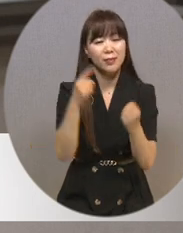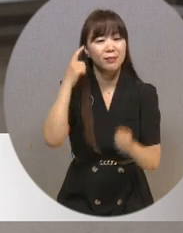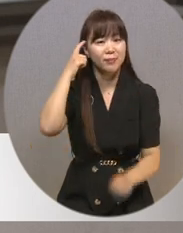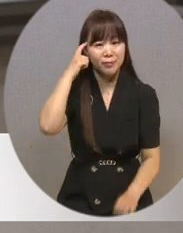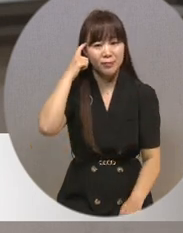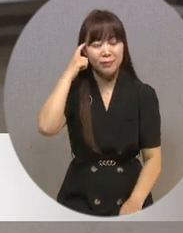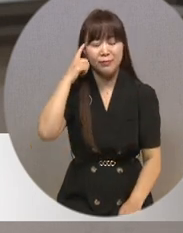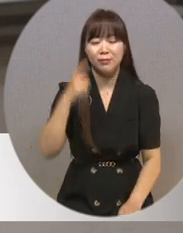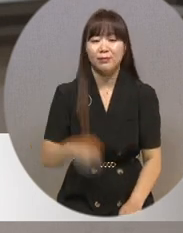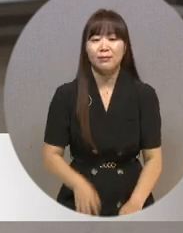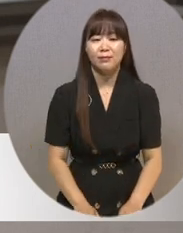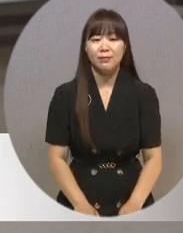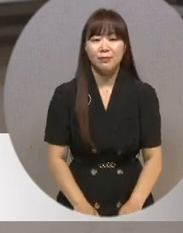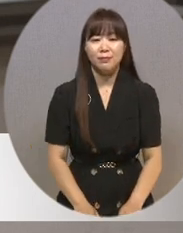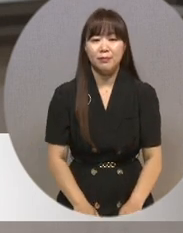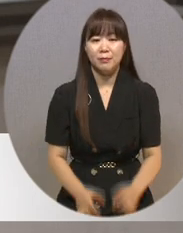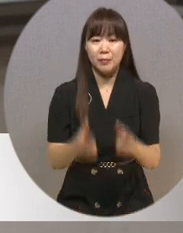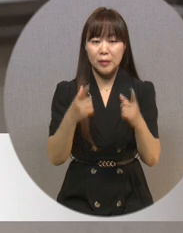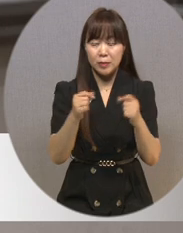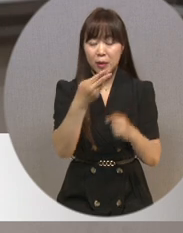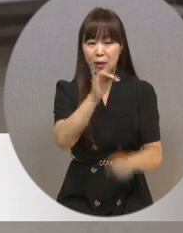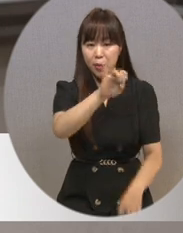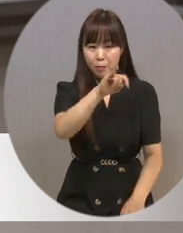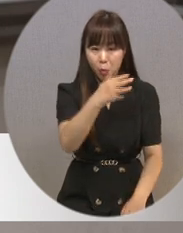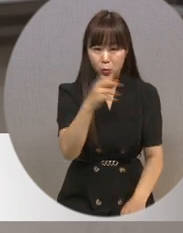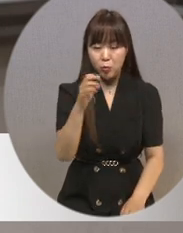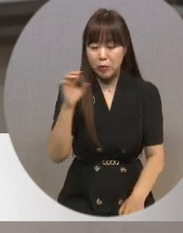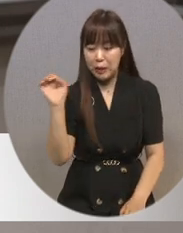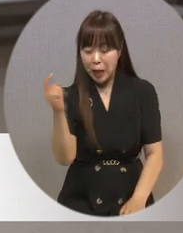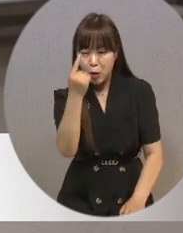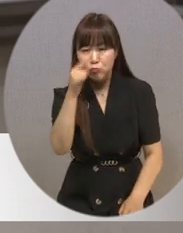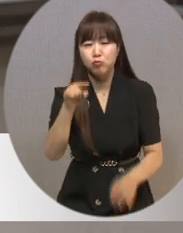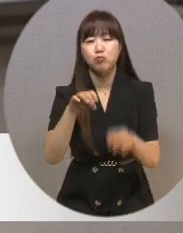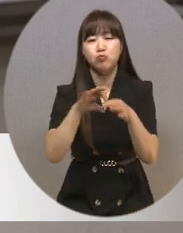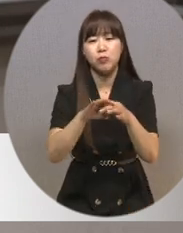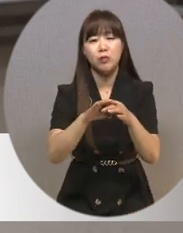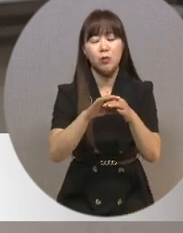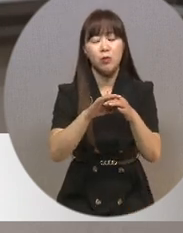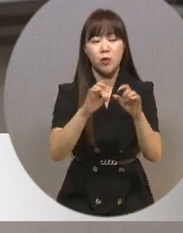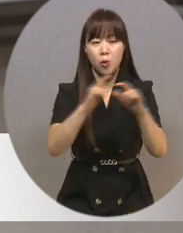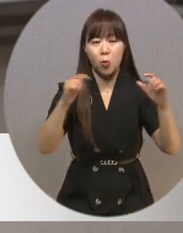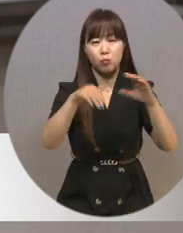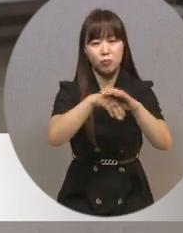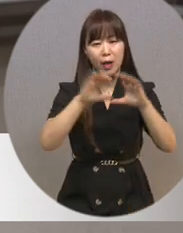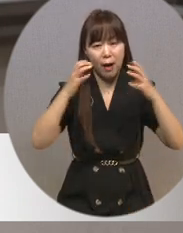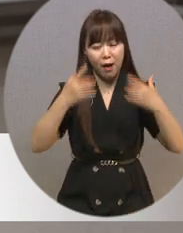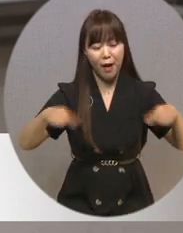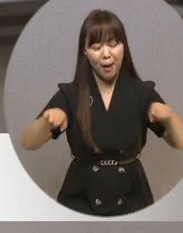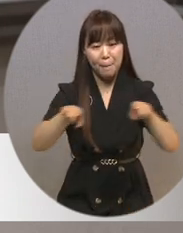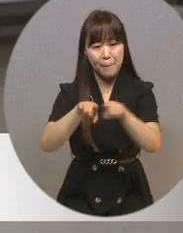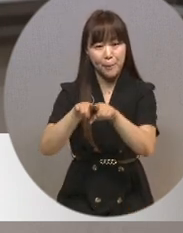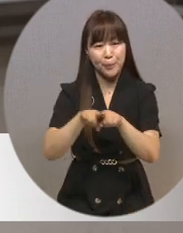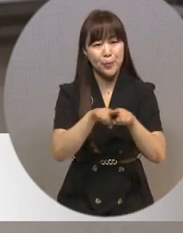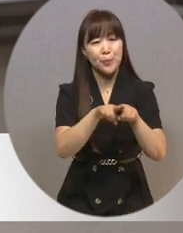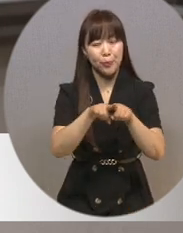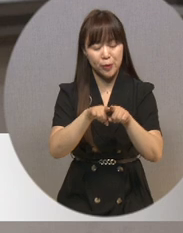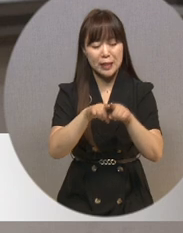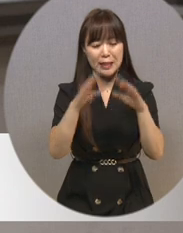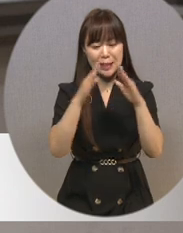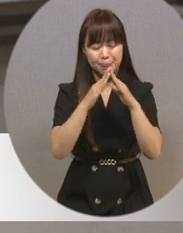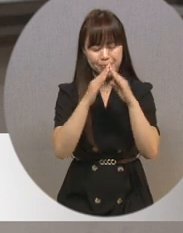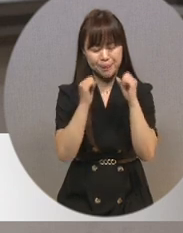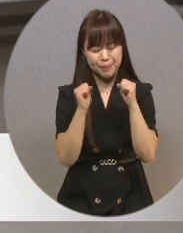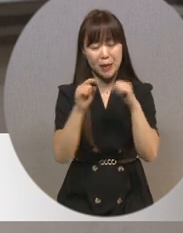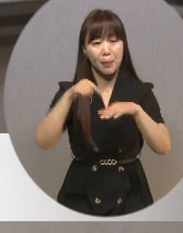있다고 생각을 했었는데요. 이렇게 티볼이나 또 야구를 통해서 우리 다문화 아이들하고 같이 이렇게 함께 하면서 그런